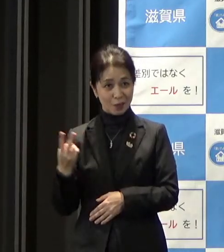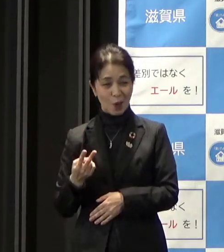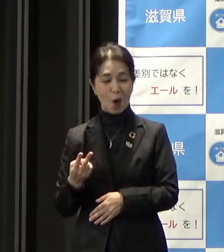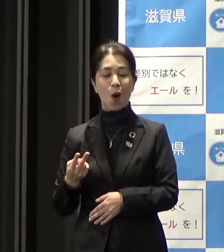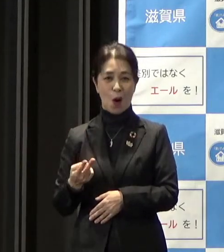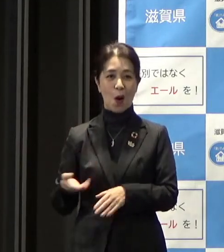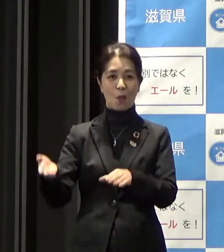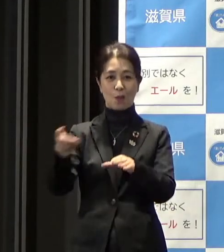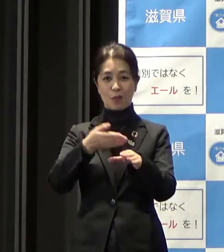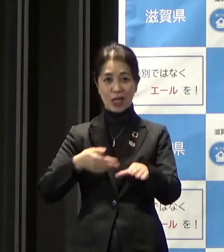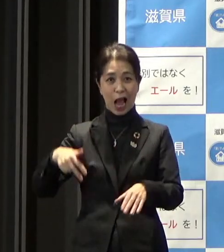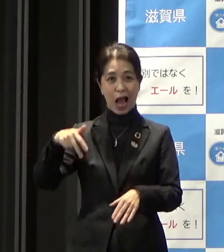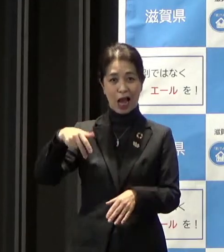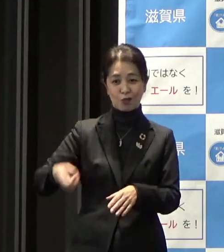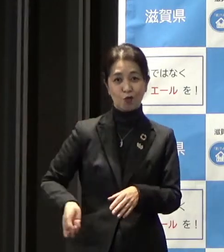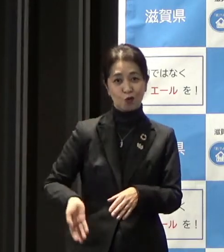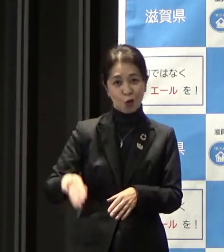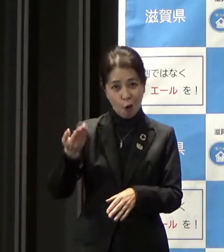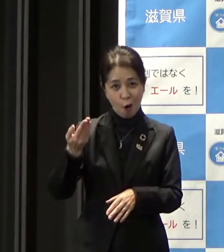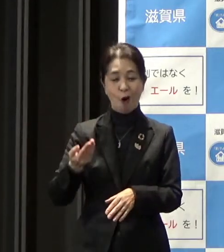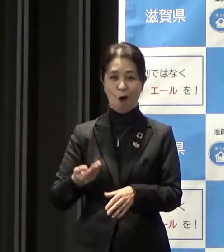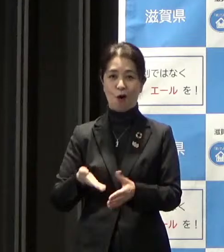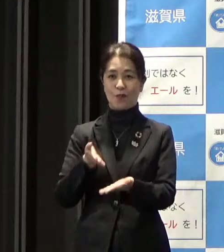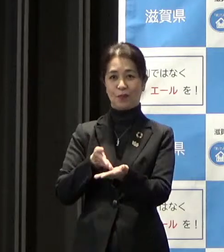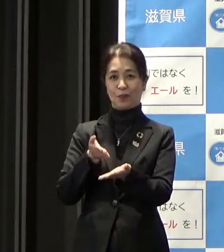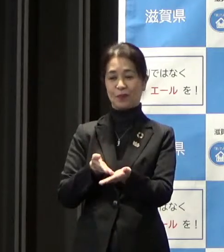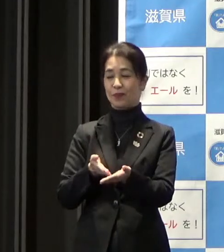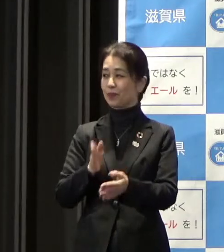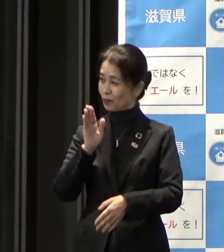ボをご紹介いただきたいと思います。